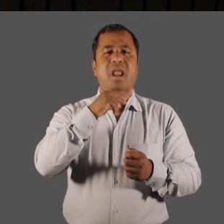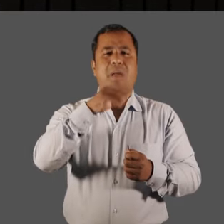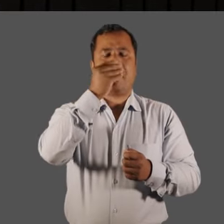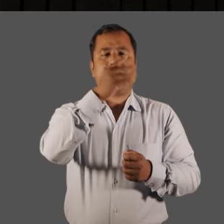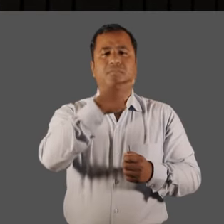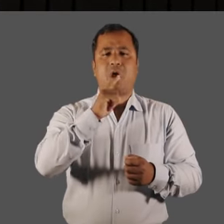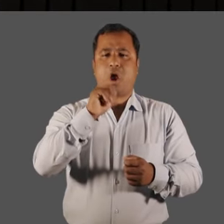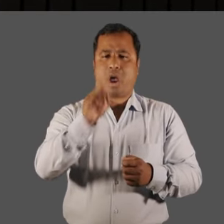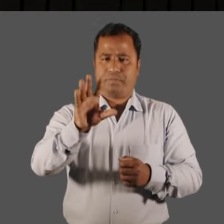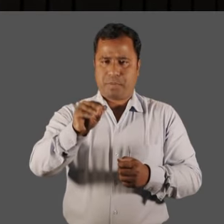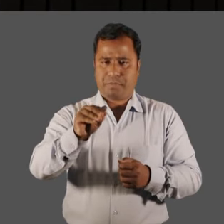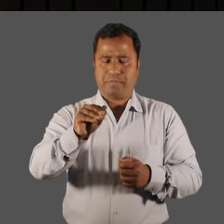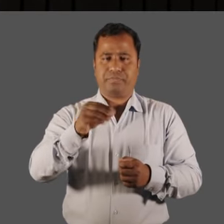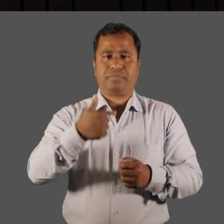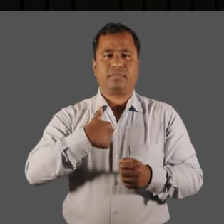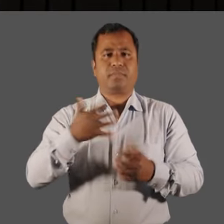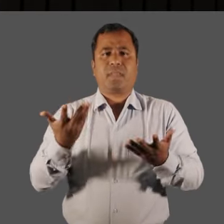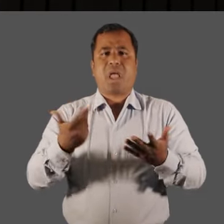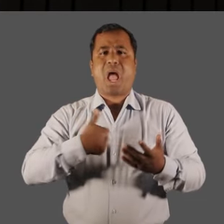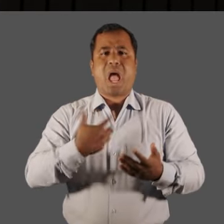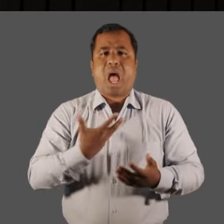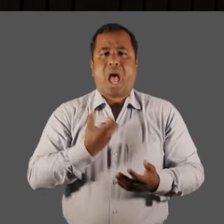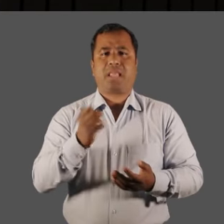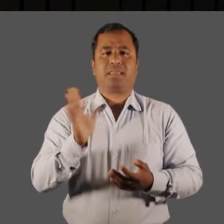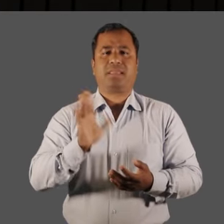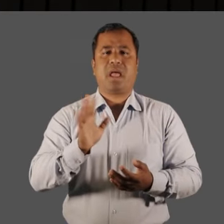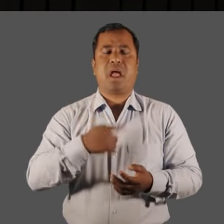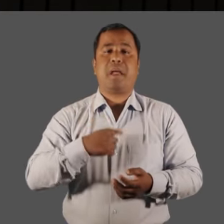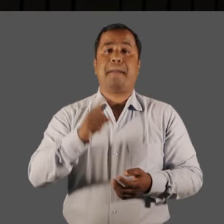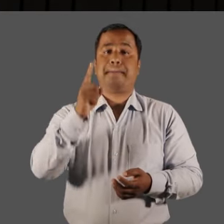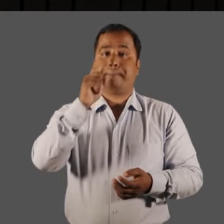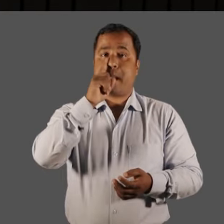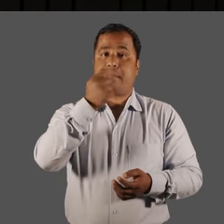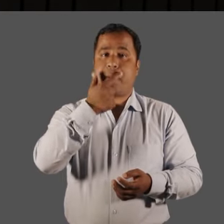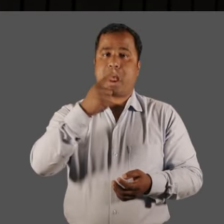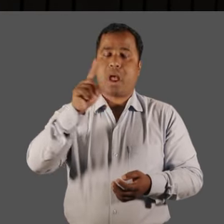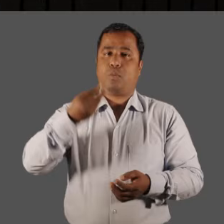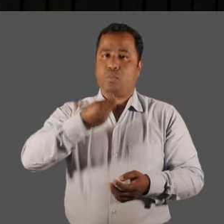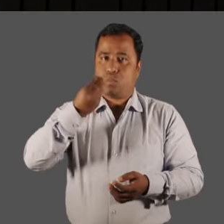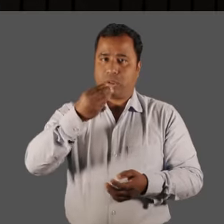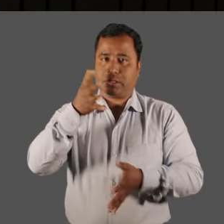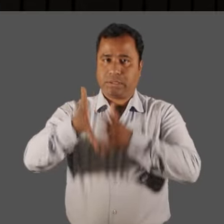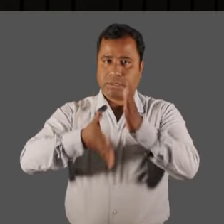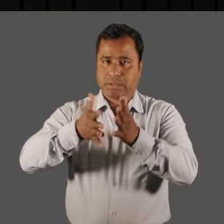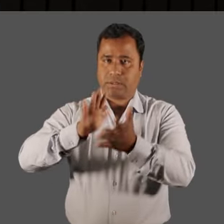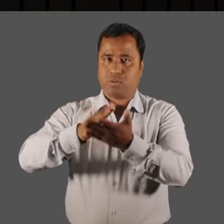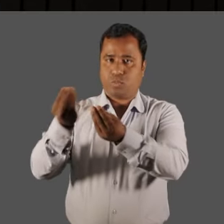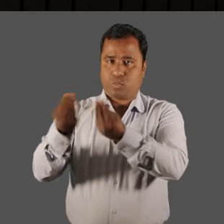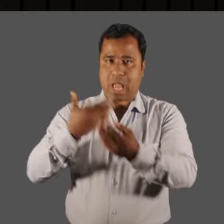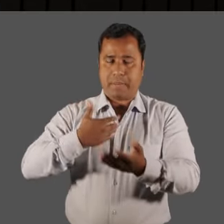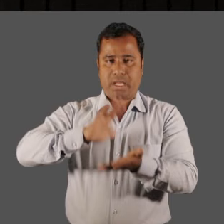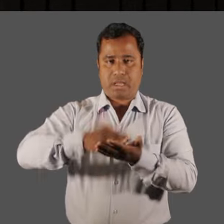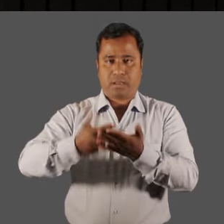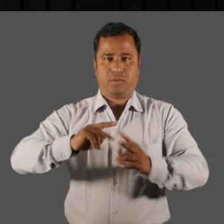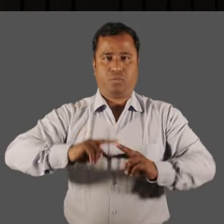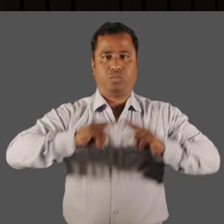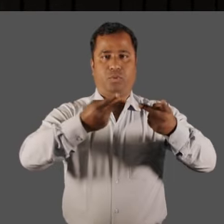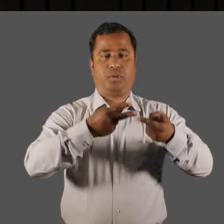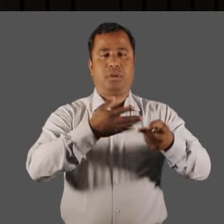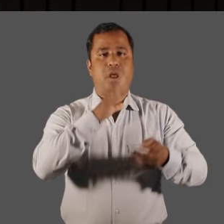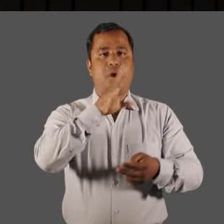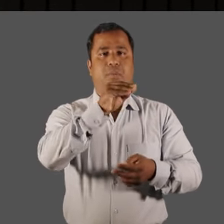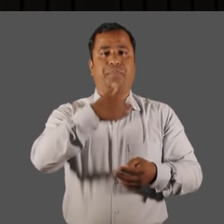এটা বলছো? হ্যাঁ, তুমি থামো।" তো আমি আসলে বোঝাতে পারতাম না যে এটা তো আসলে আমার চাওয়া না বা আমার কথা না। আমি তাদের কথাটা আমার মুখ দিয়ে বলছি, এবং